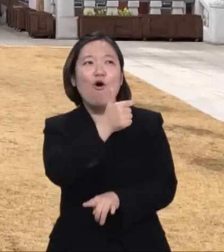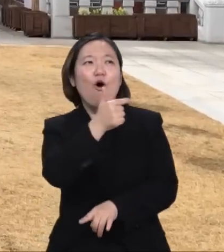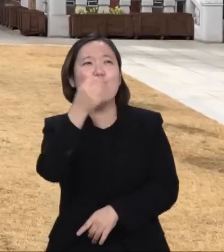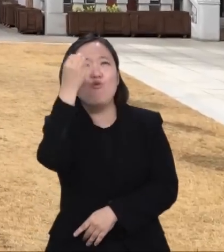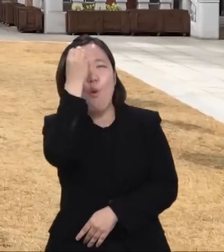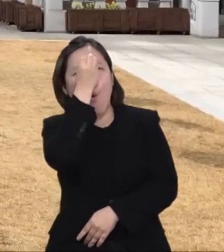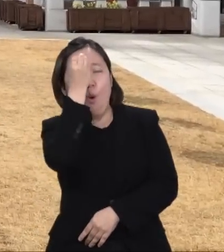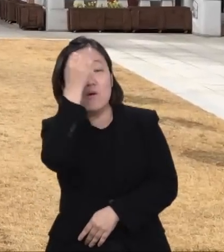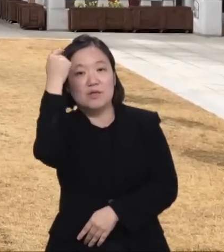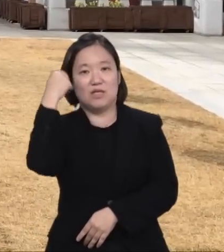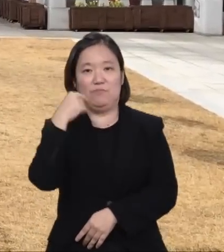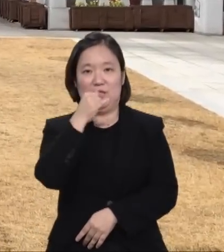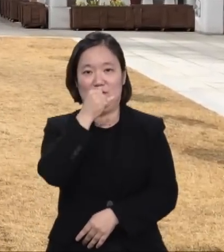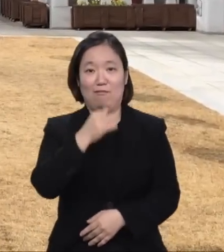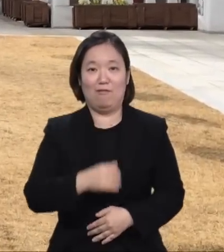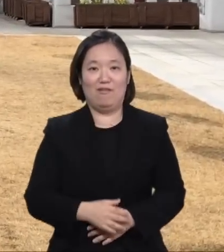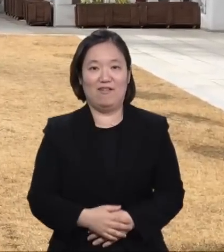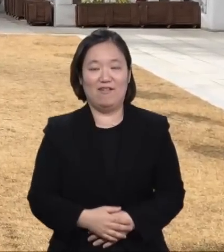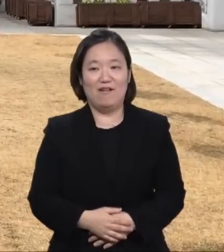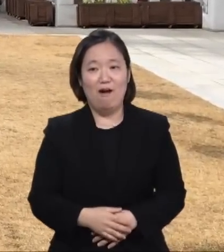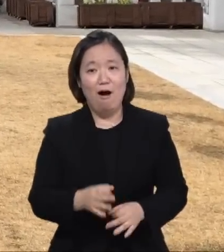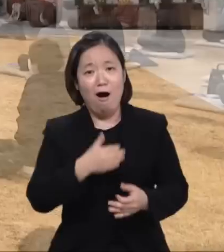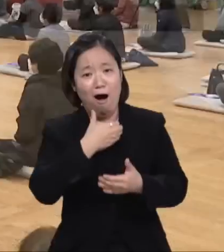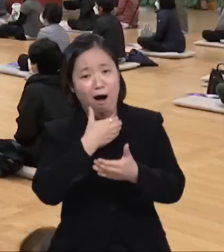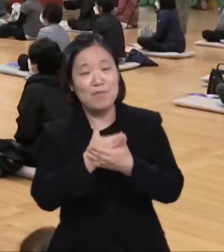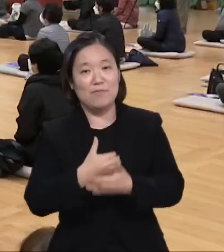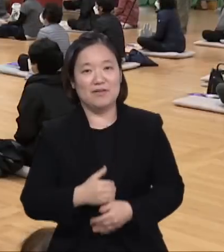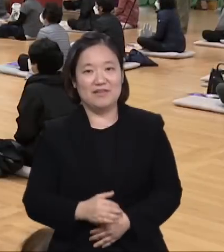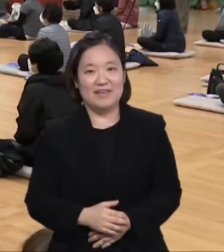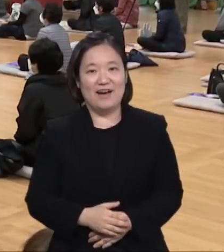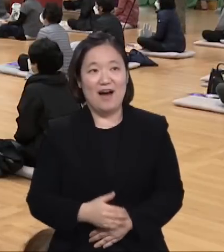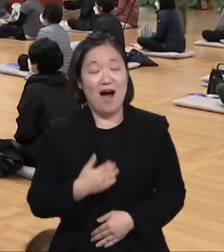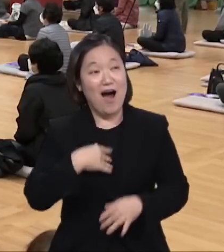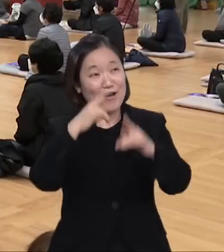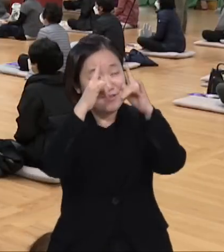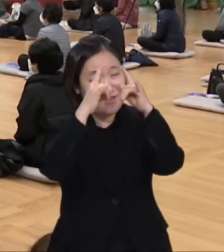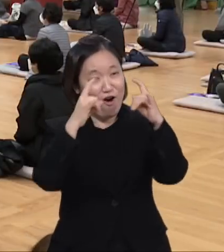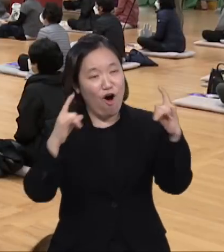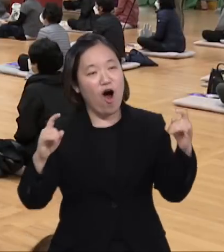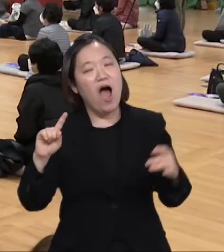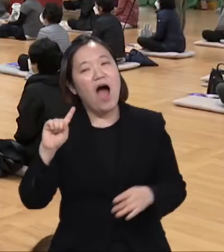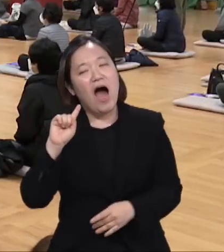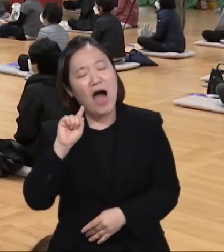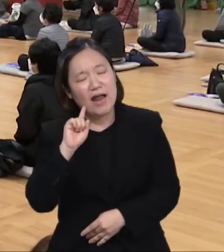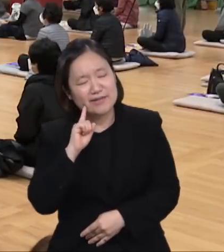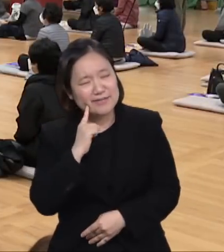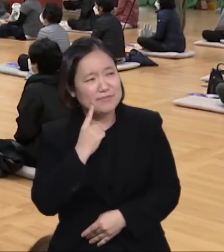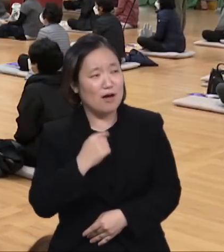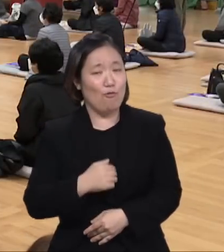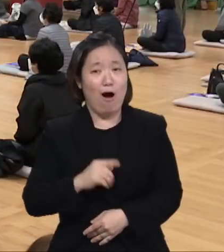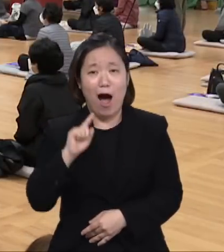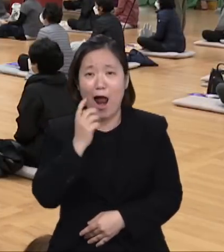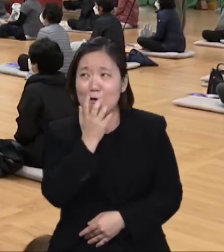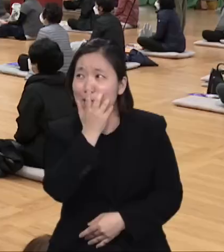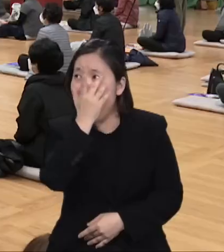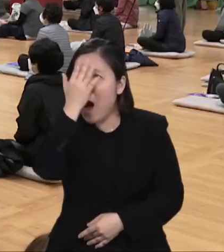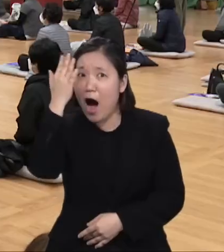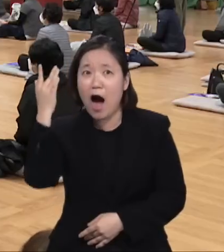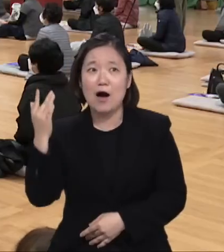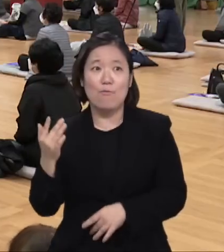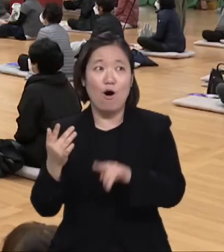감탄의 감탄을 했어요 어쩜 이렇게 저를 아름답게 섬세하게 이렇게 저를